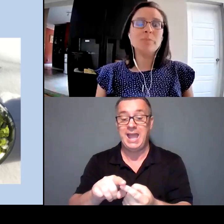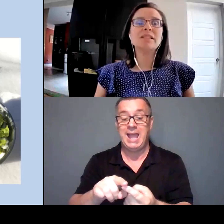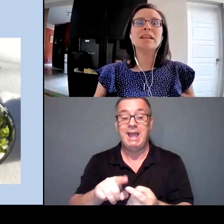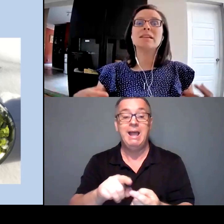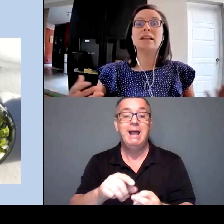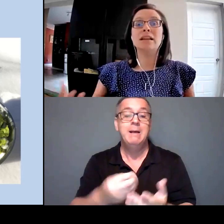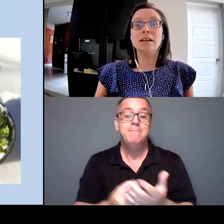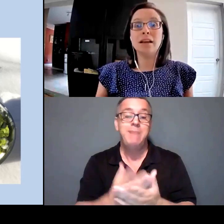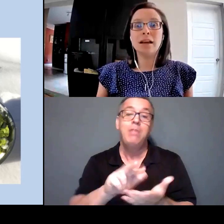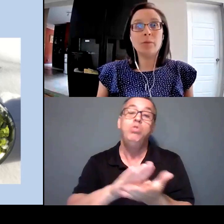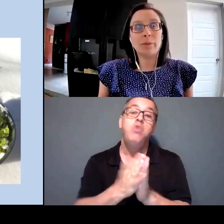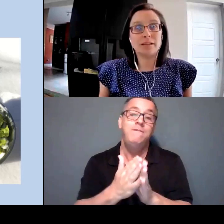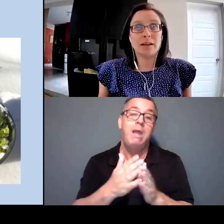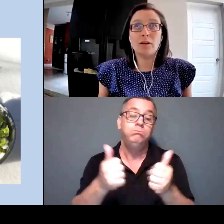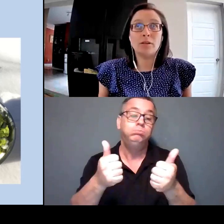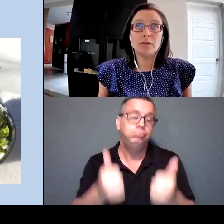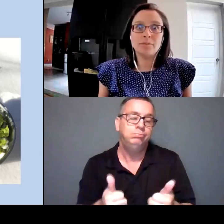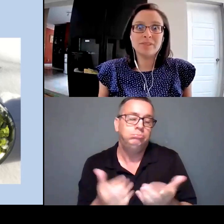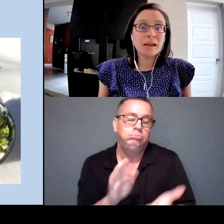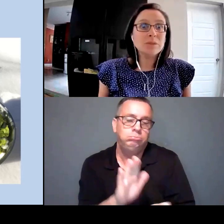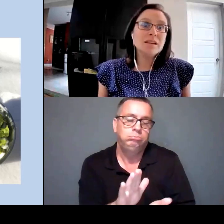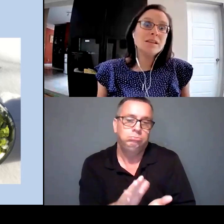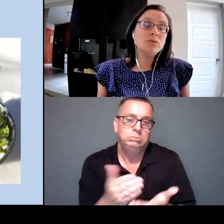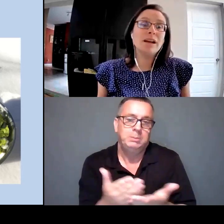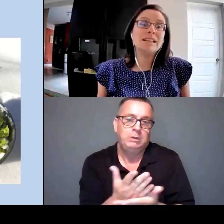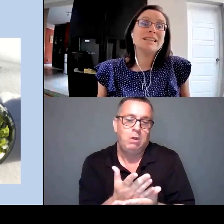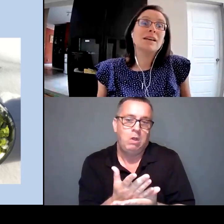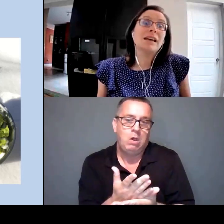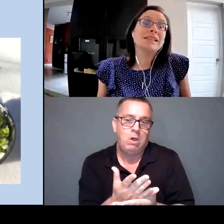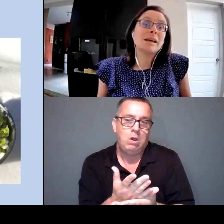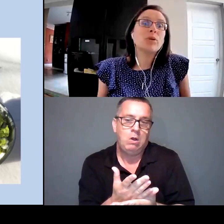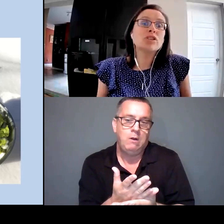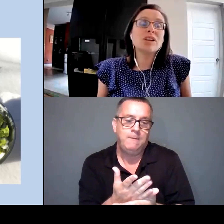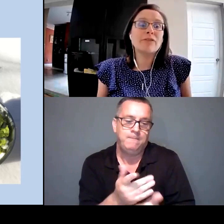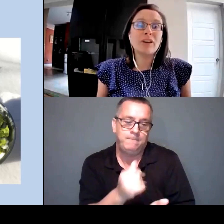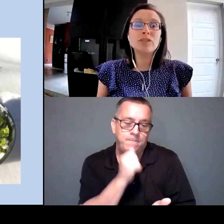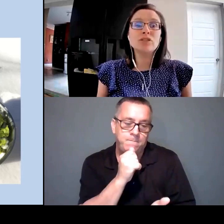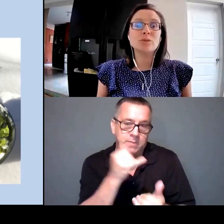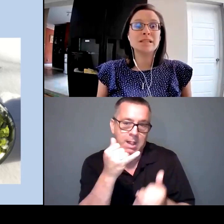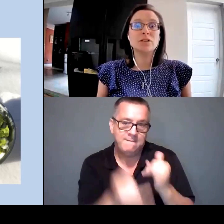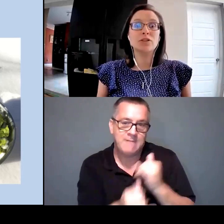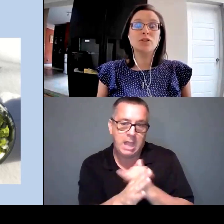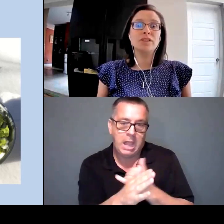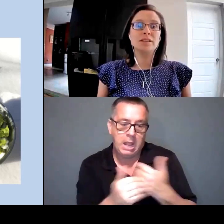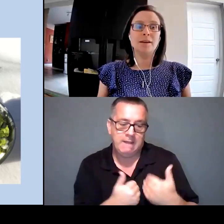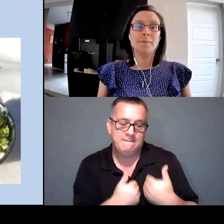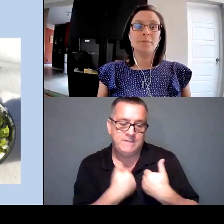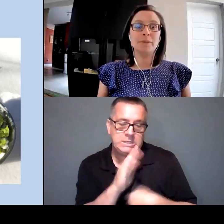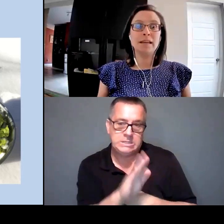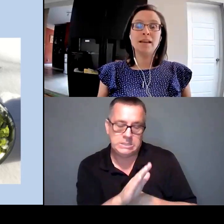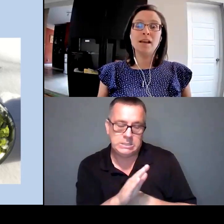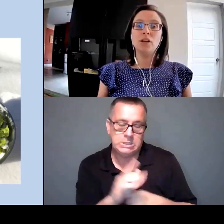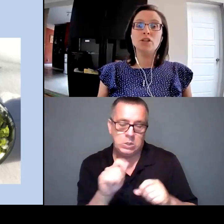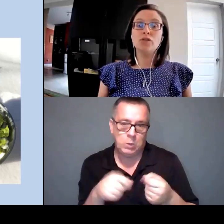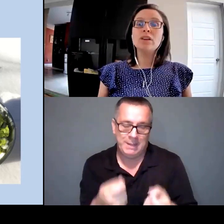vitalité parce elle a terminé ou elle s'approche de la fin de son cycle de vie.